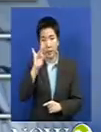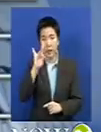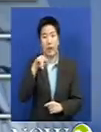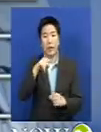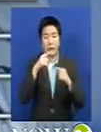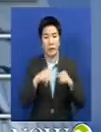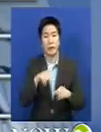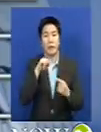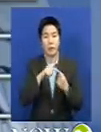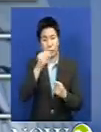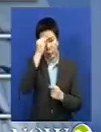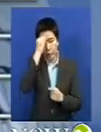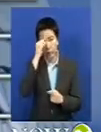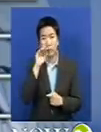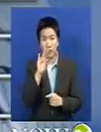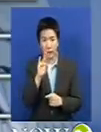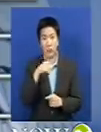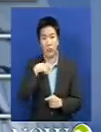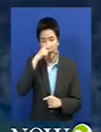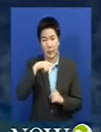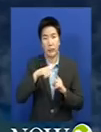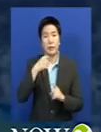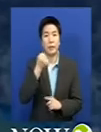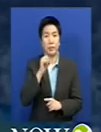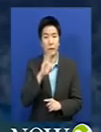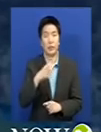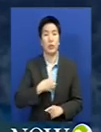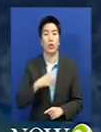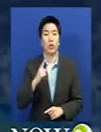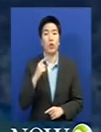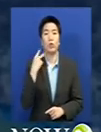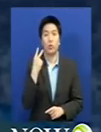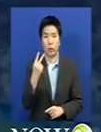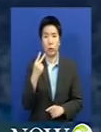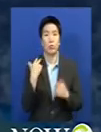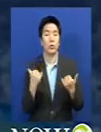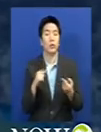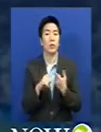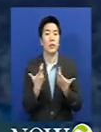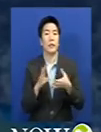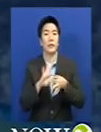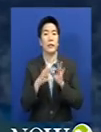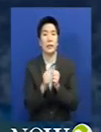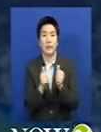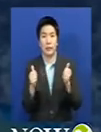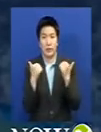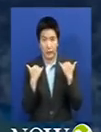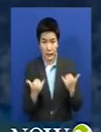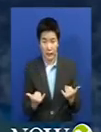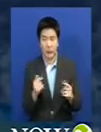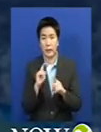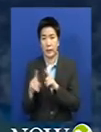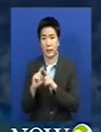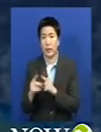นะครับอันดับ17ที่2 เหรียญทองเช่นเดิมนะครับวันนี้ยังคงต้องติดตามนะครับรายการกีฬาดีๆทางฟุตบอลดิวิชั่น2รว